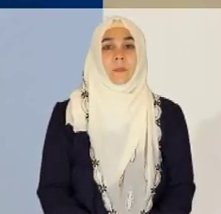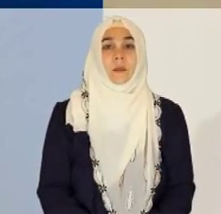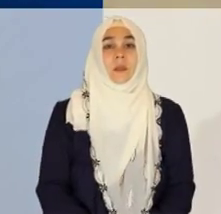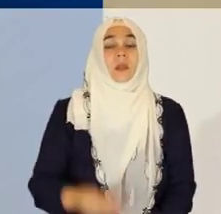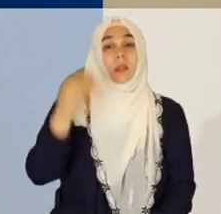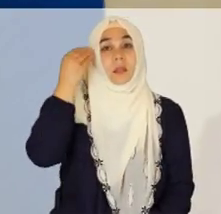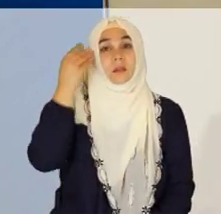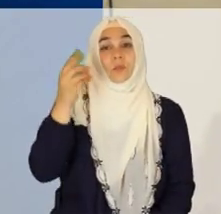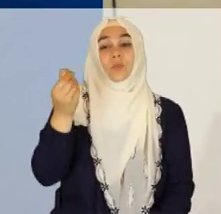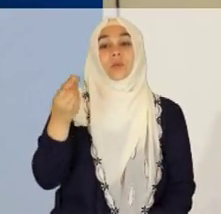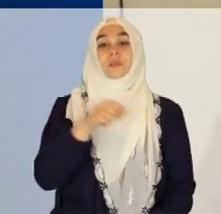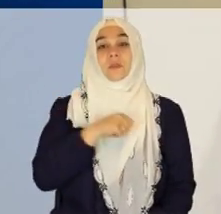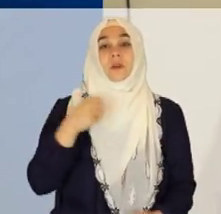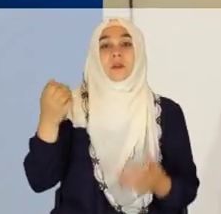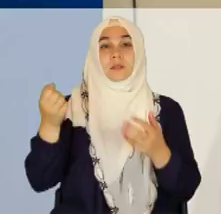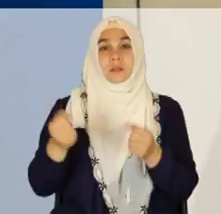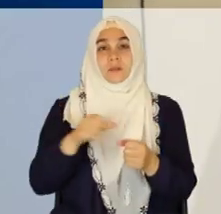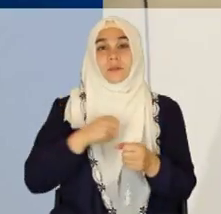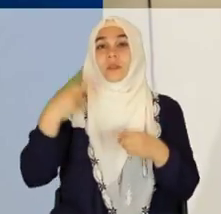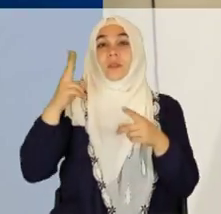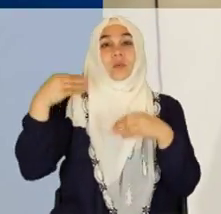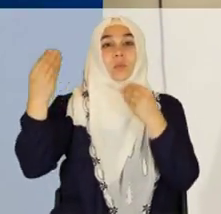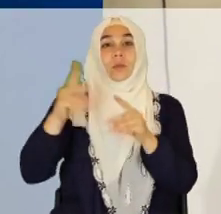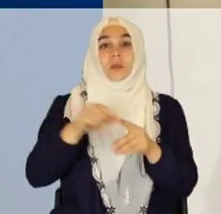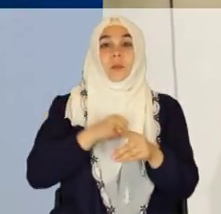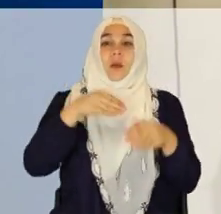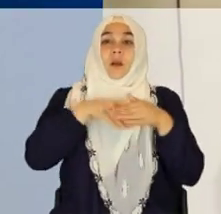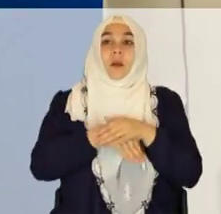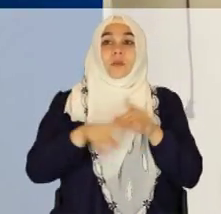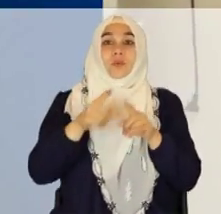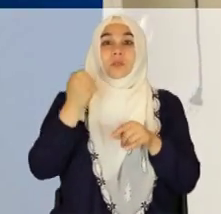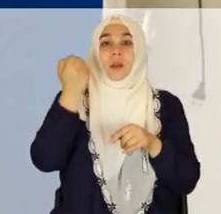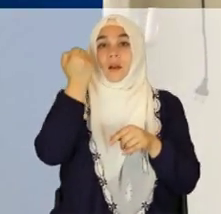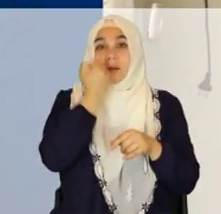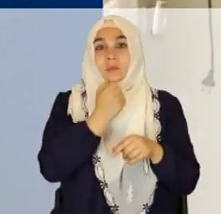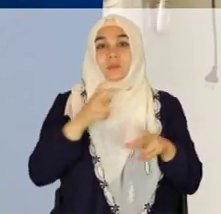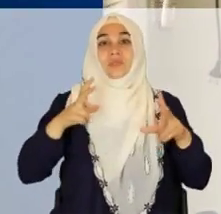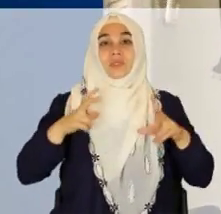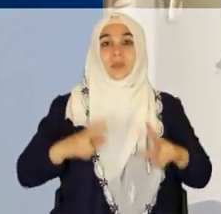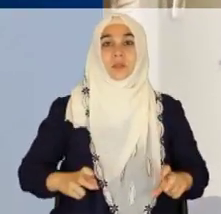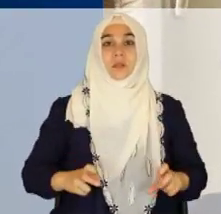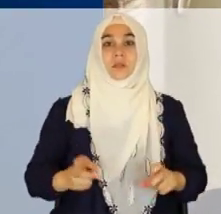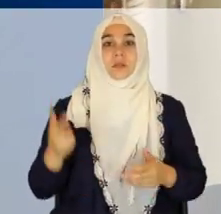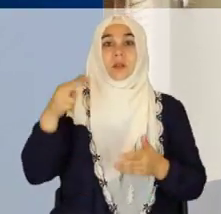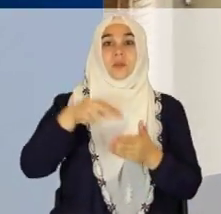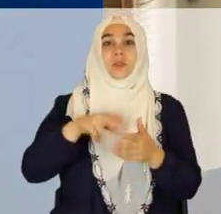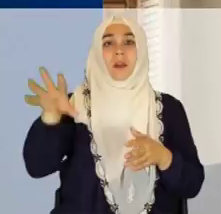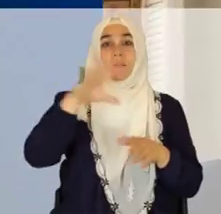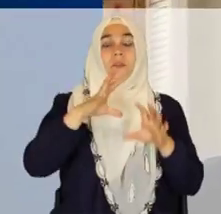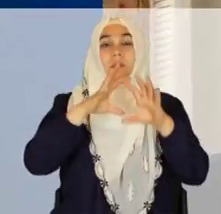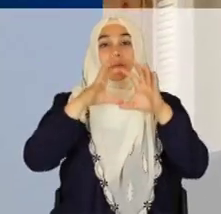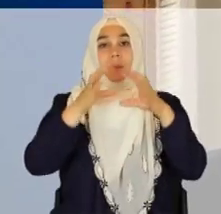Endi molni ushlab olgandan keyin bermay yursa nima bo'ladi? Baxil bo'ladi.